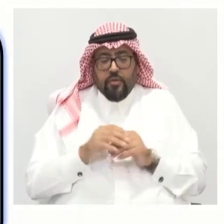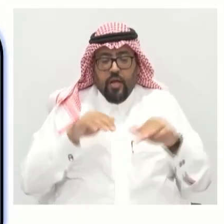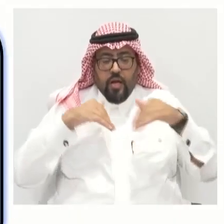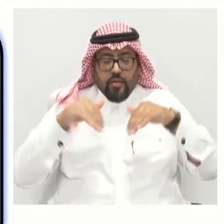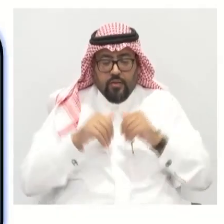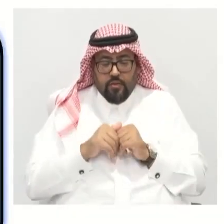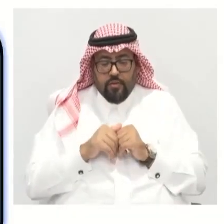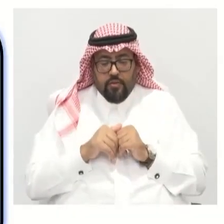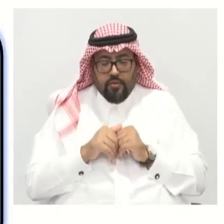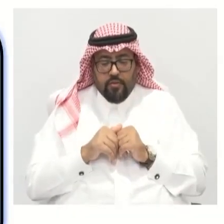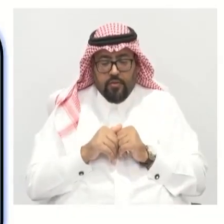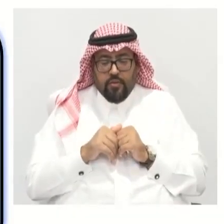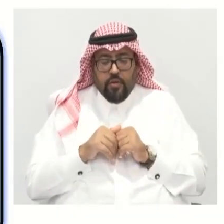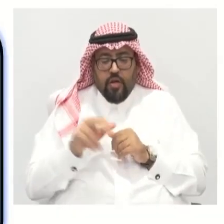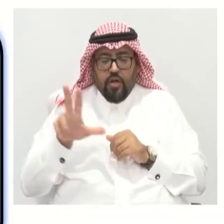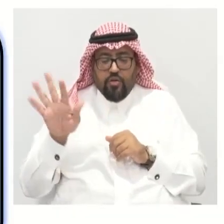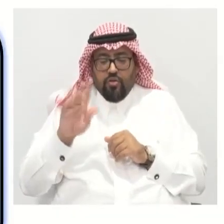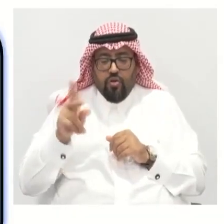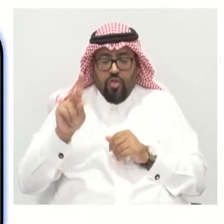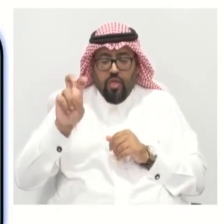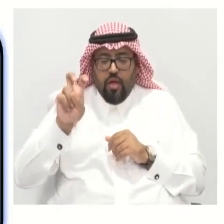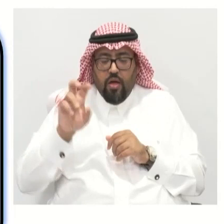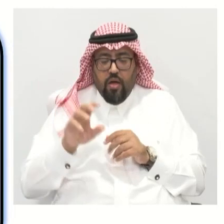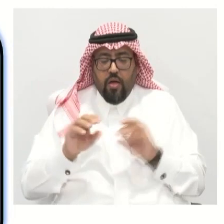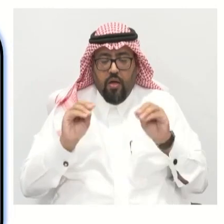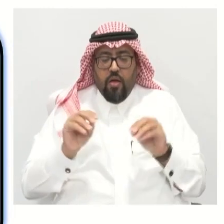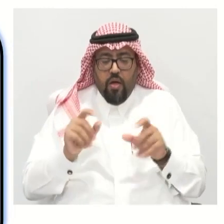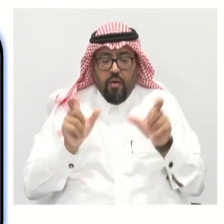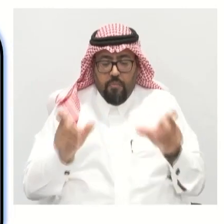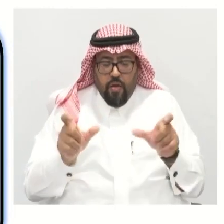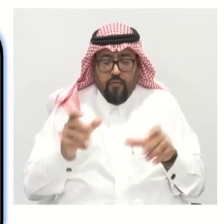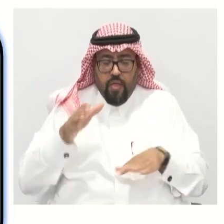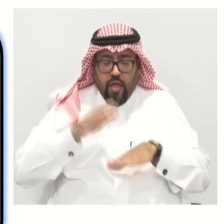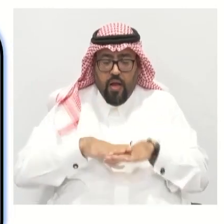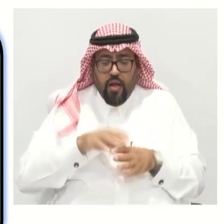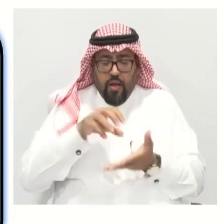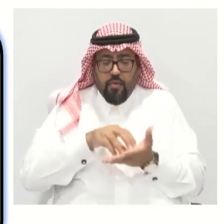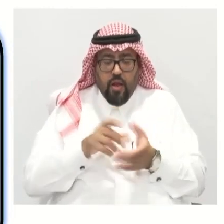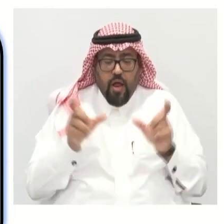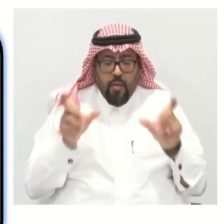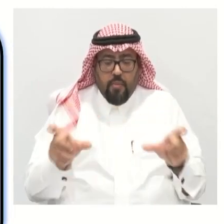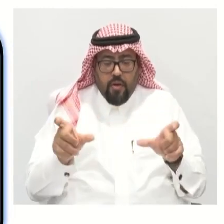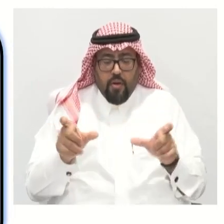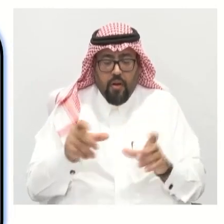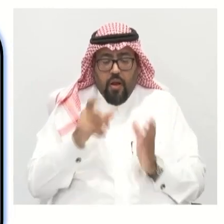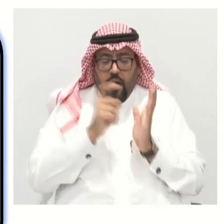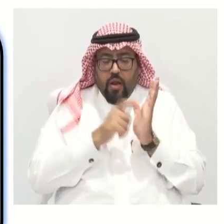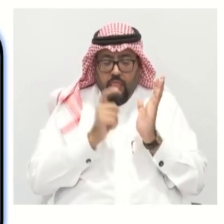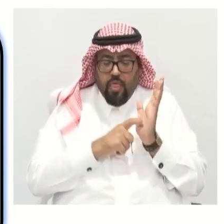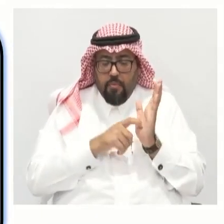الحدود نعم الشرطه اذا مهامها تتولى المحافظه على الامن وتطبيق